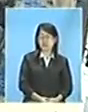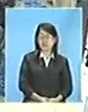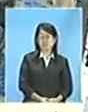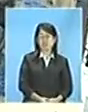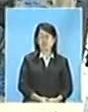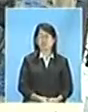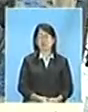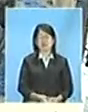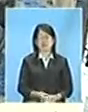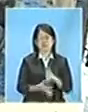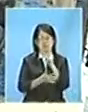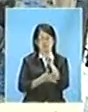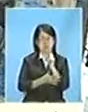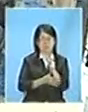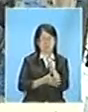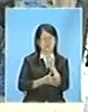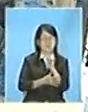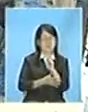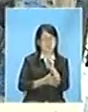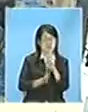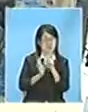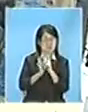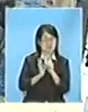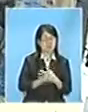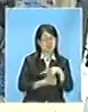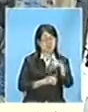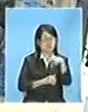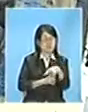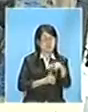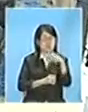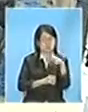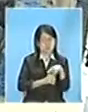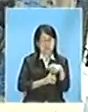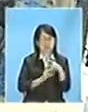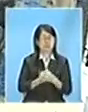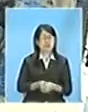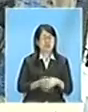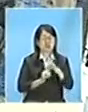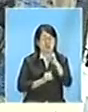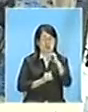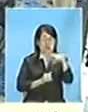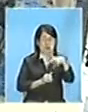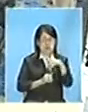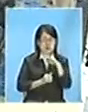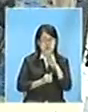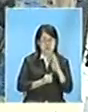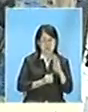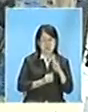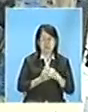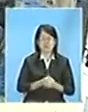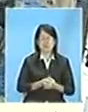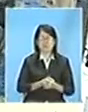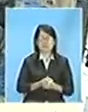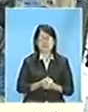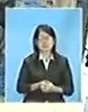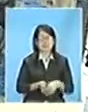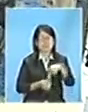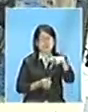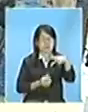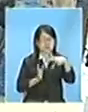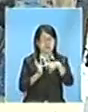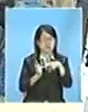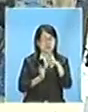นายพีระมานทัศน์นางเพ็ญพักษ์สีทองนายไพบูลย์ซัมสิริพงษ์นางภรดีจง